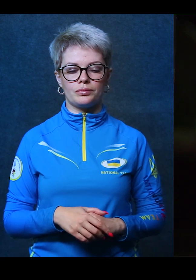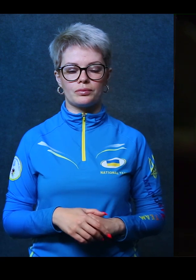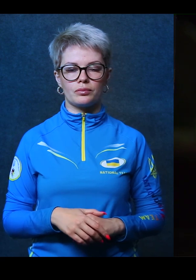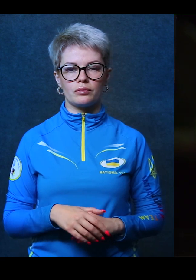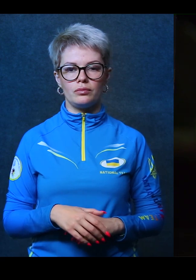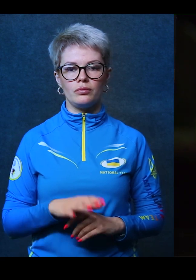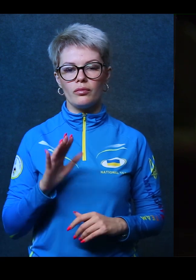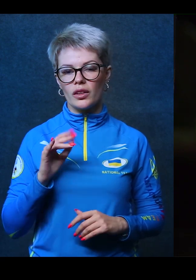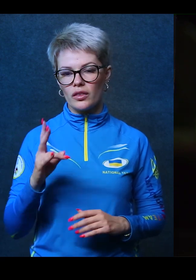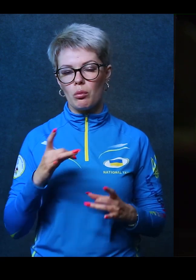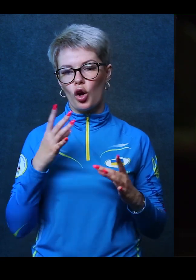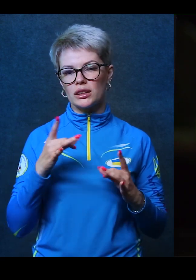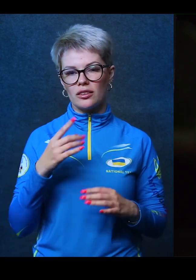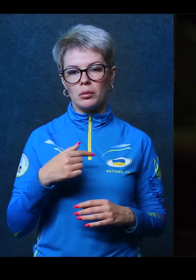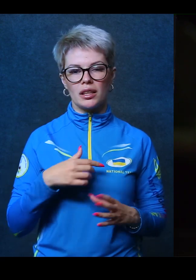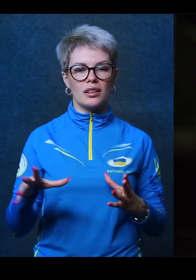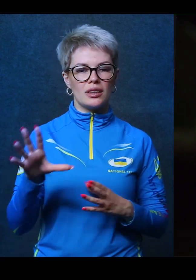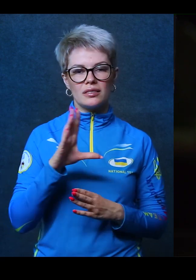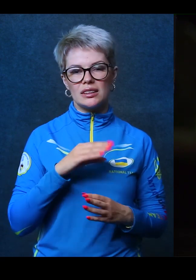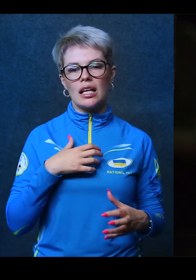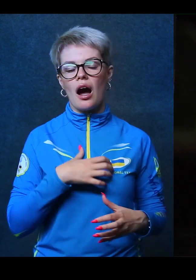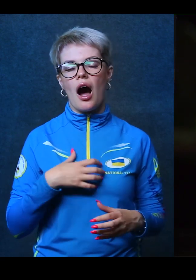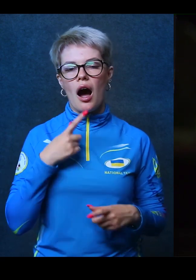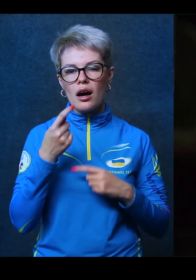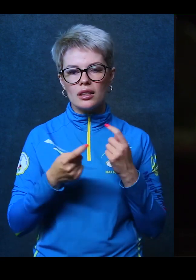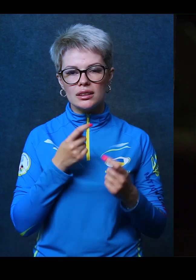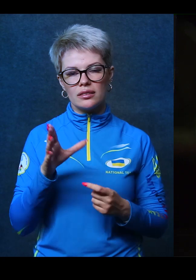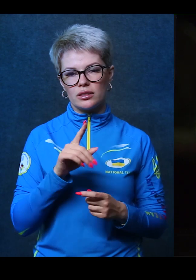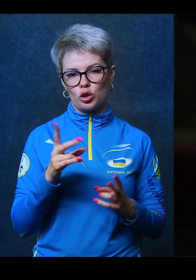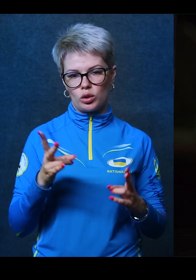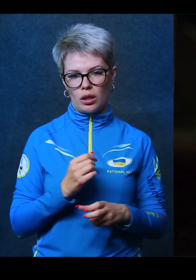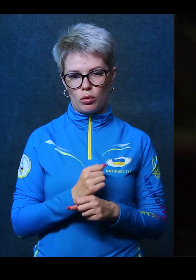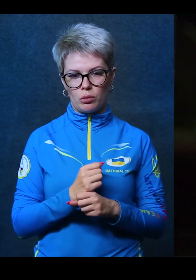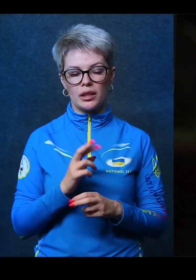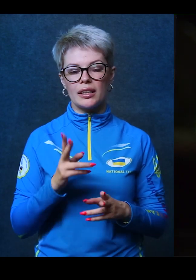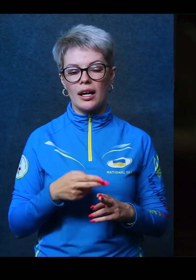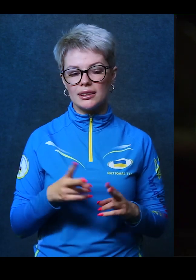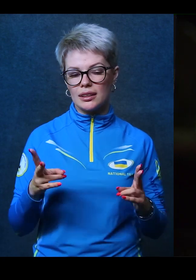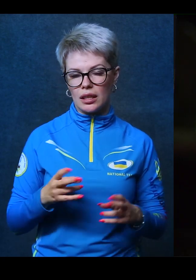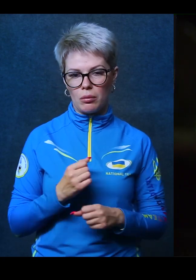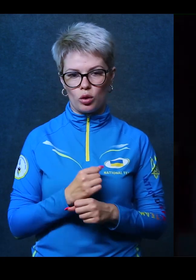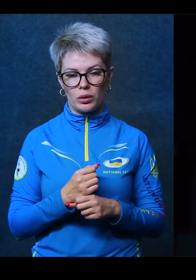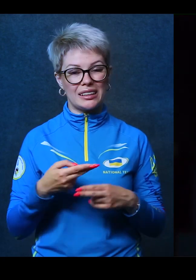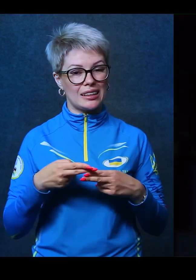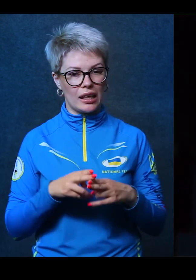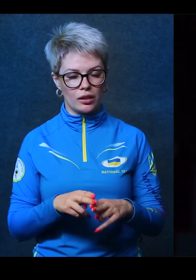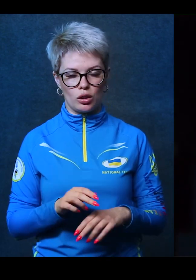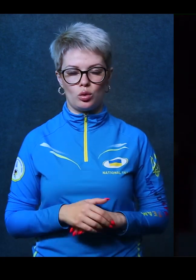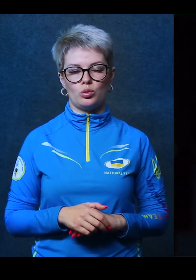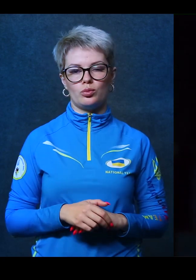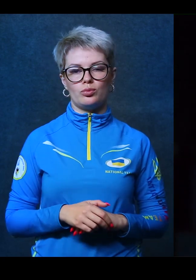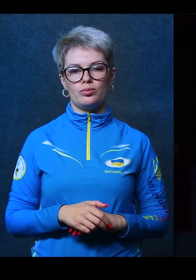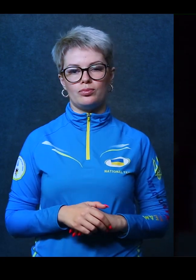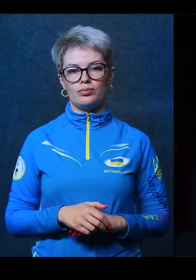він він пояснив мені всі ази і все, що треба робити. Як це треба робити. Техніку. Так.